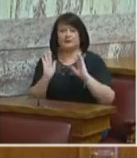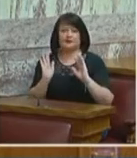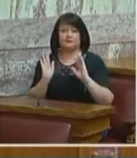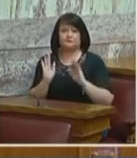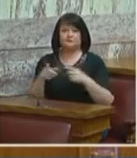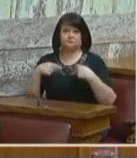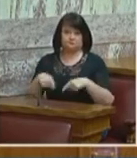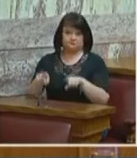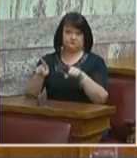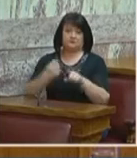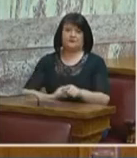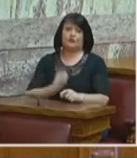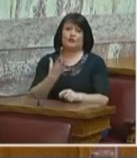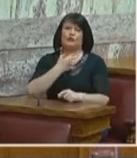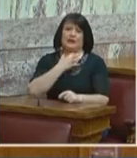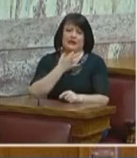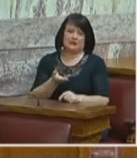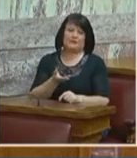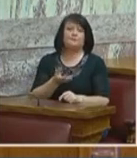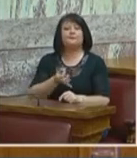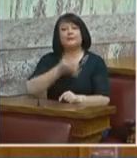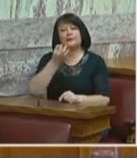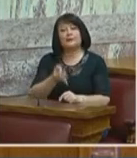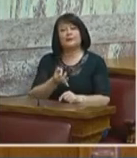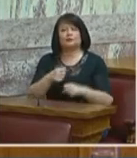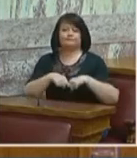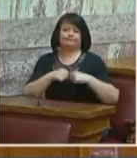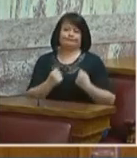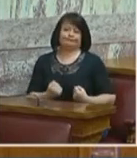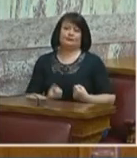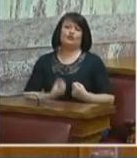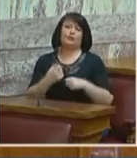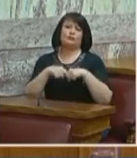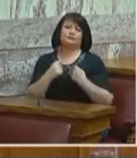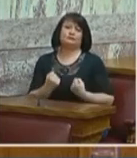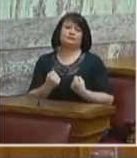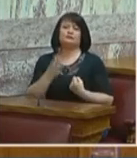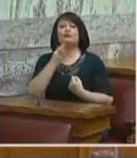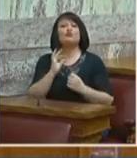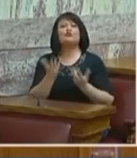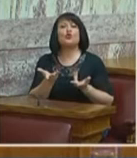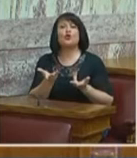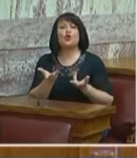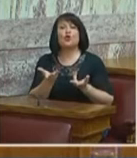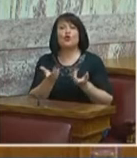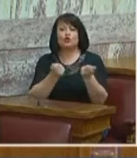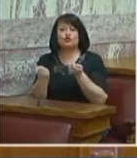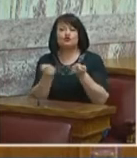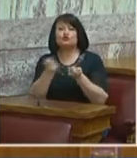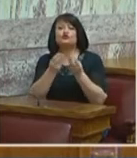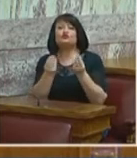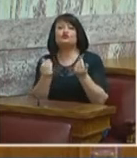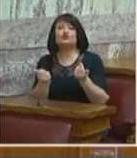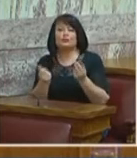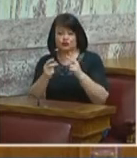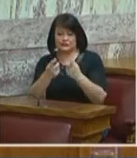Ταυτοχρόνως, αισθάνομαι την ανάγκη να εκφράσω την απογοήτευσή μου για τον τρόπο διαχείρισης της υπόθεσης αυτής από την Προκαταρτική